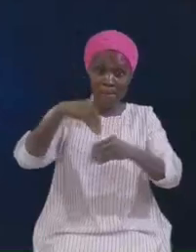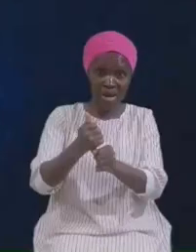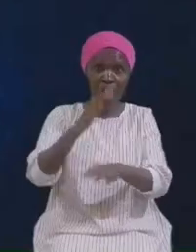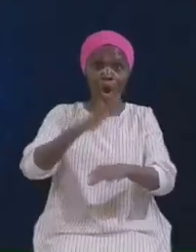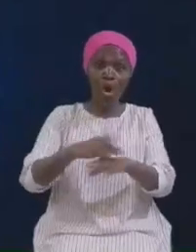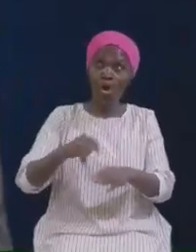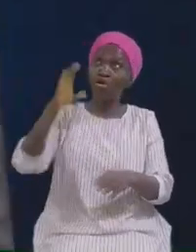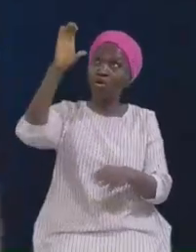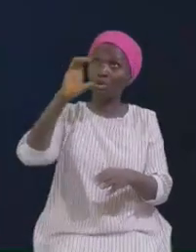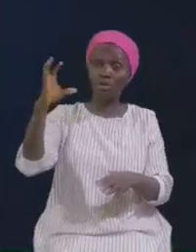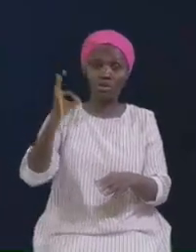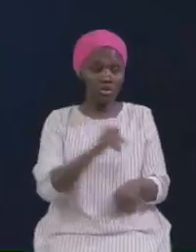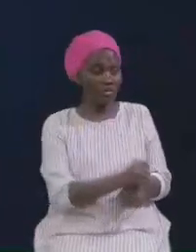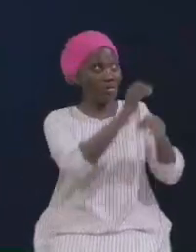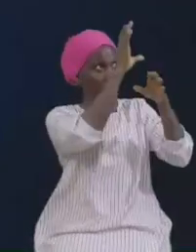du calvaire.